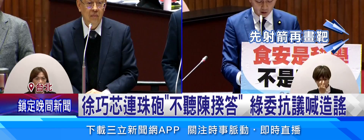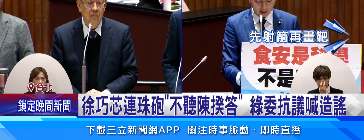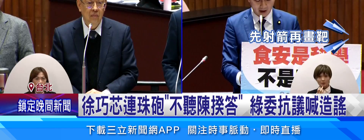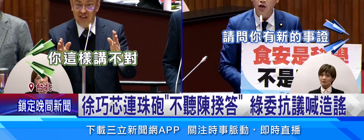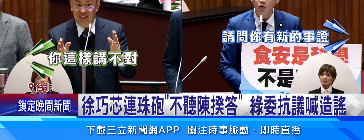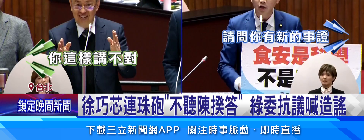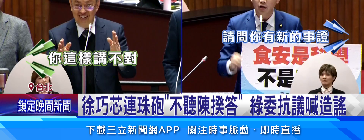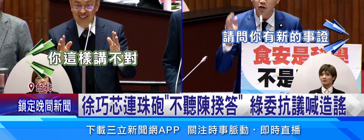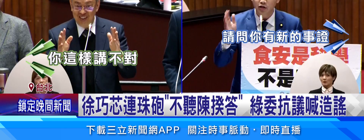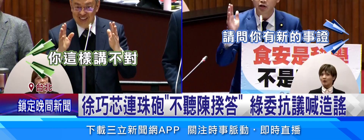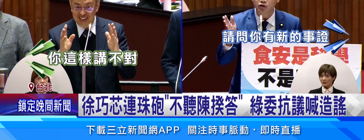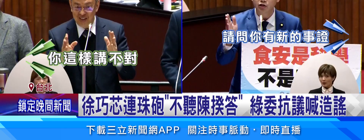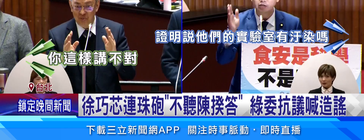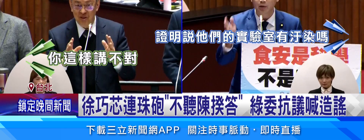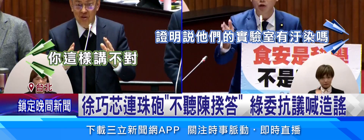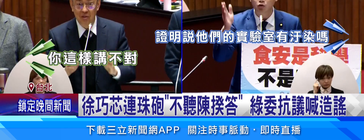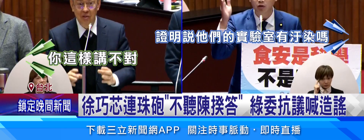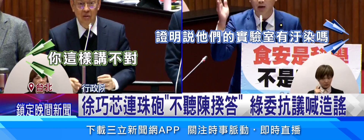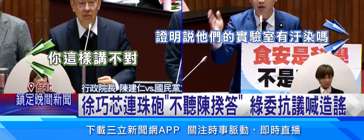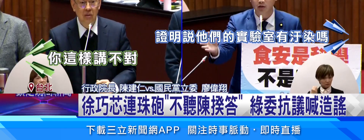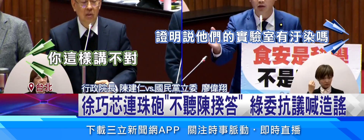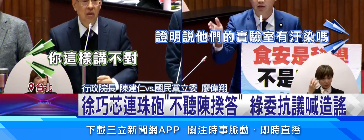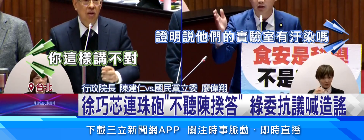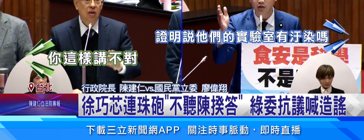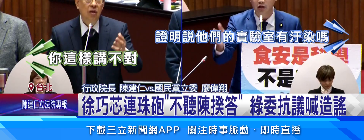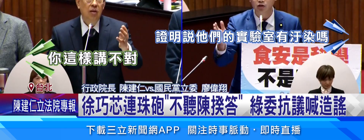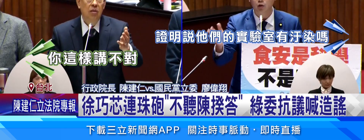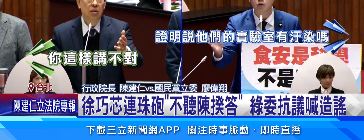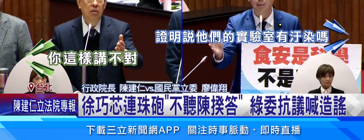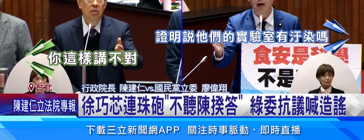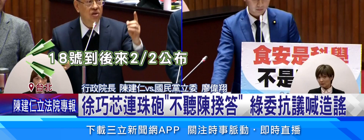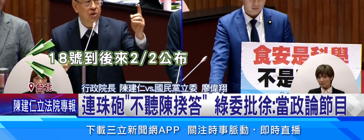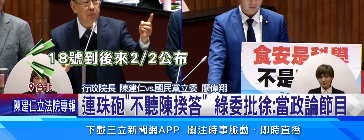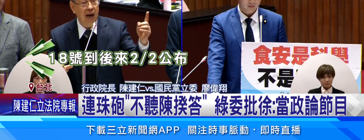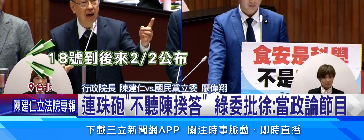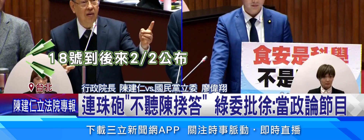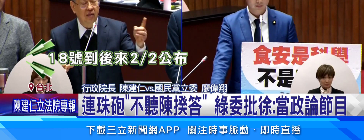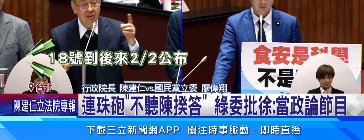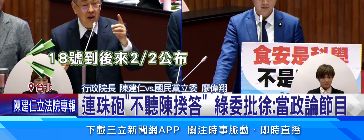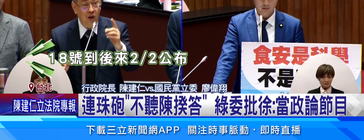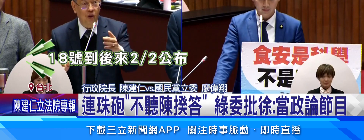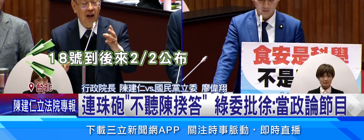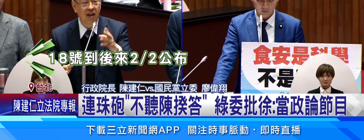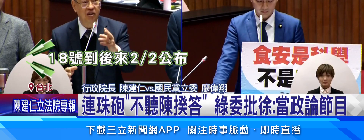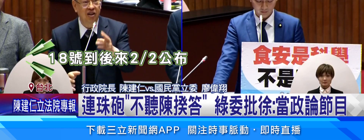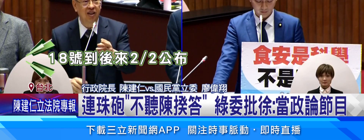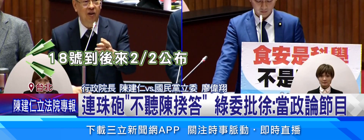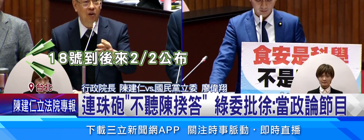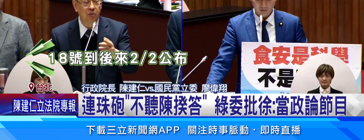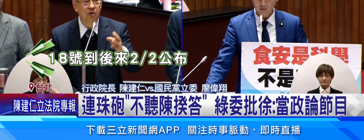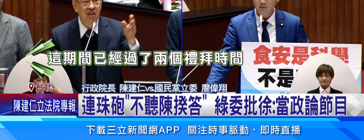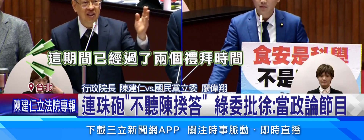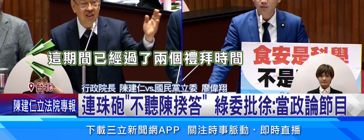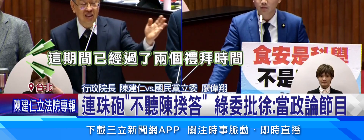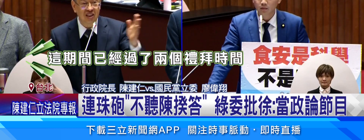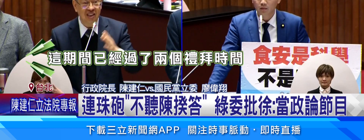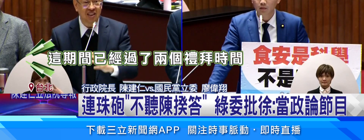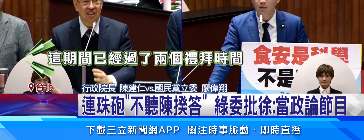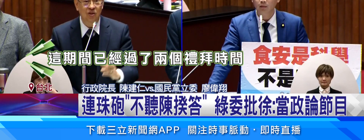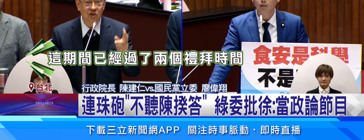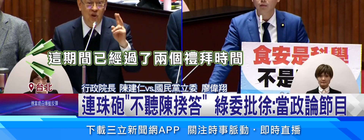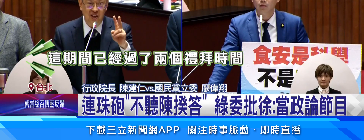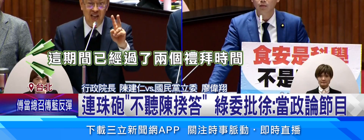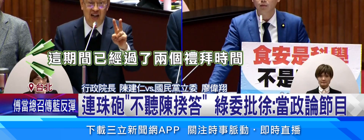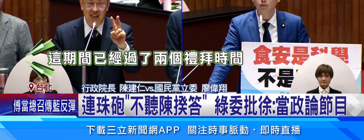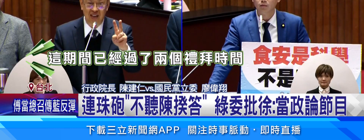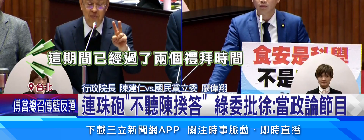箭再画靶，请问你有新的市政证明说他们的这个实验室有污染吗？ 18号到后来2月2号公布，这个期间已